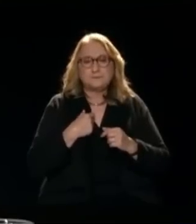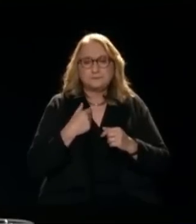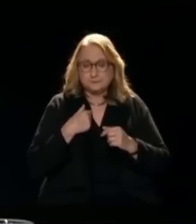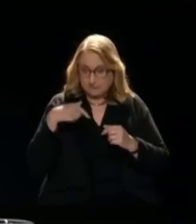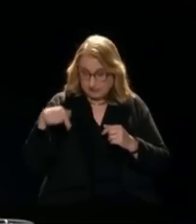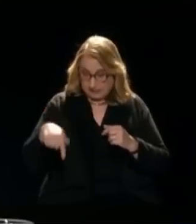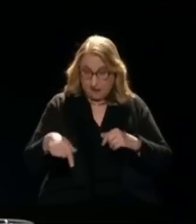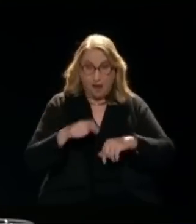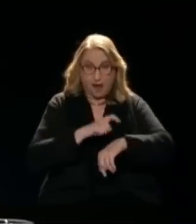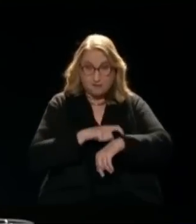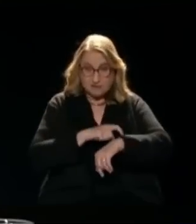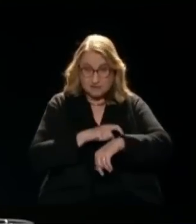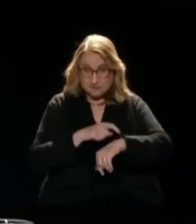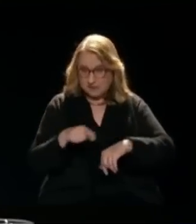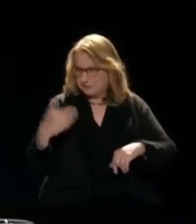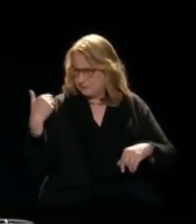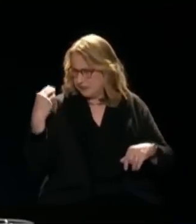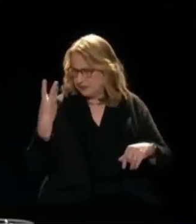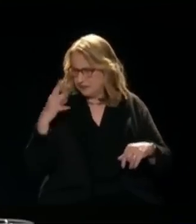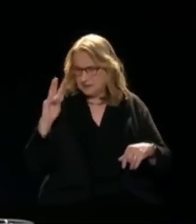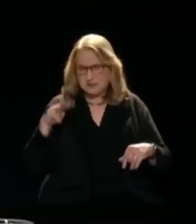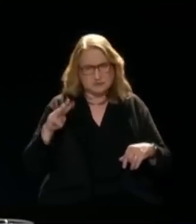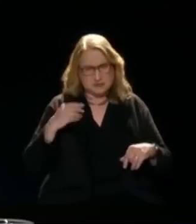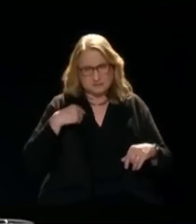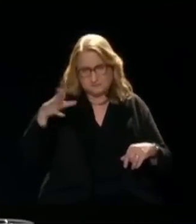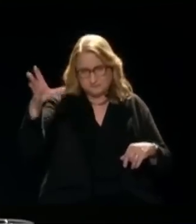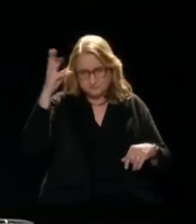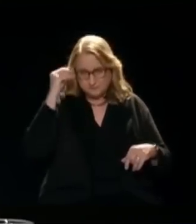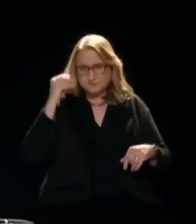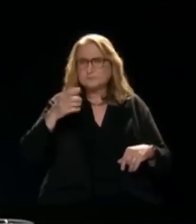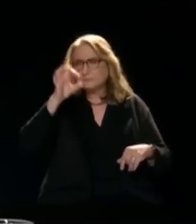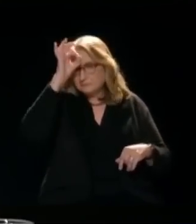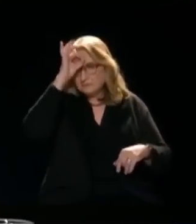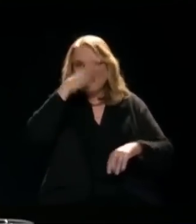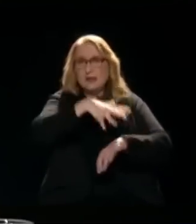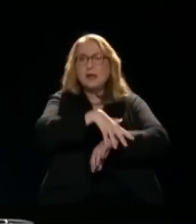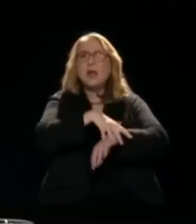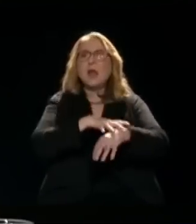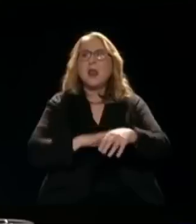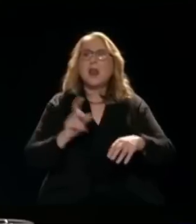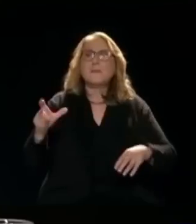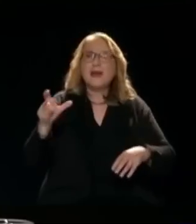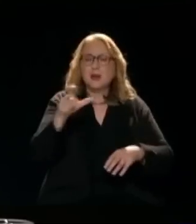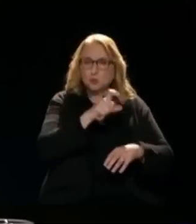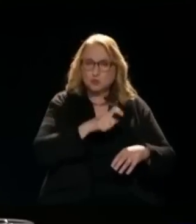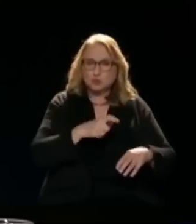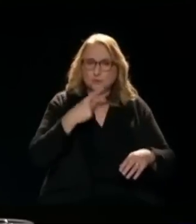αυτή τη στιγμή, μόλις πριν τρεις μέρες το έμαθα, από λιμενικούς. Έχουμε αποβίβαση